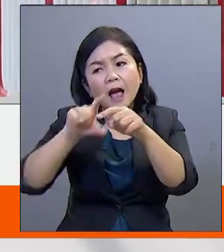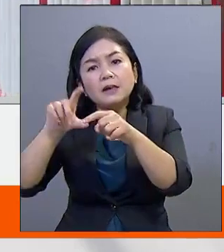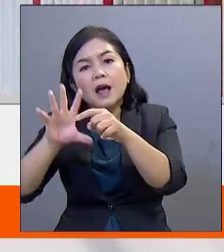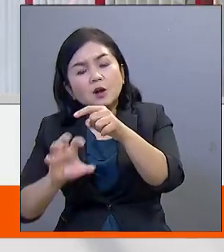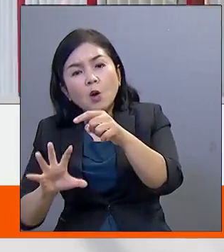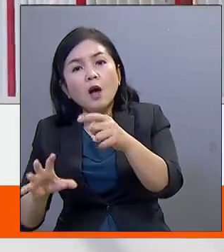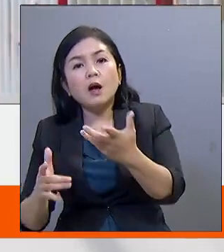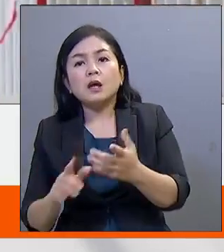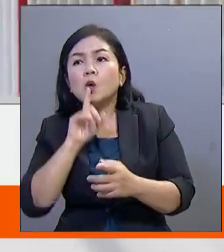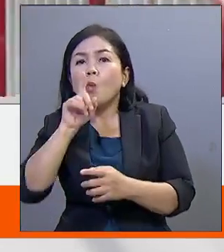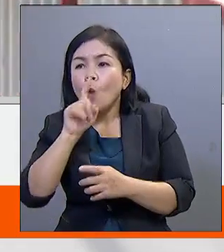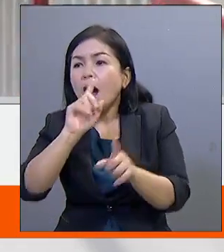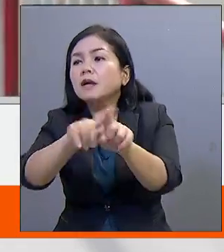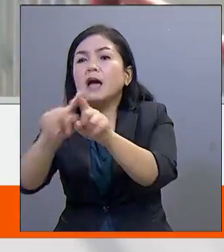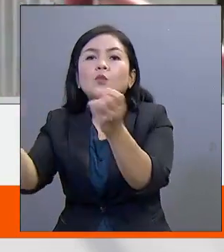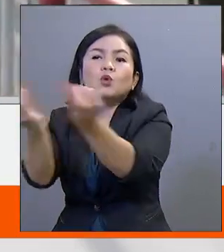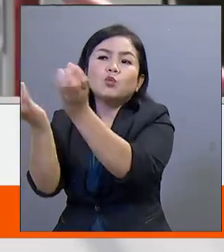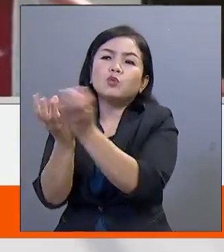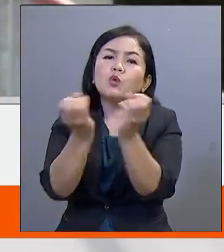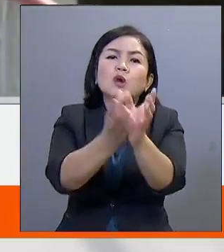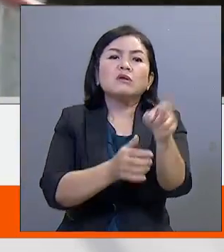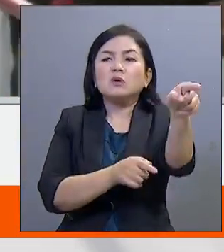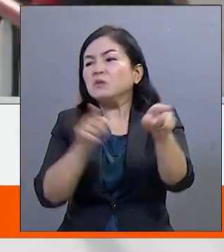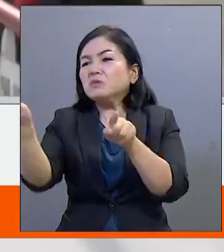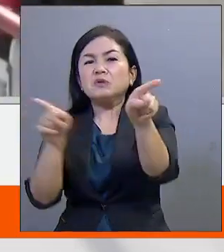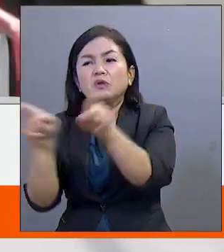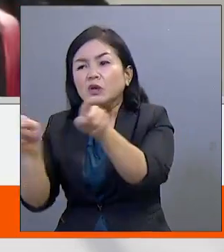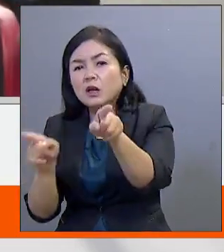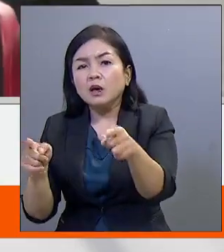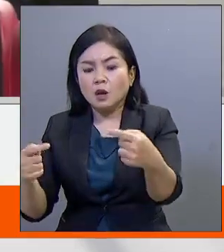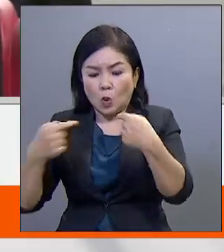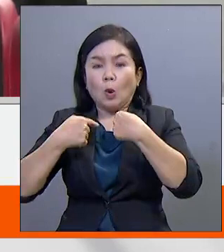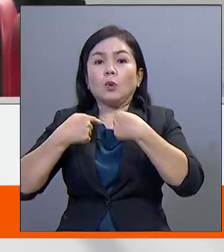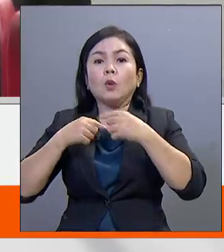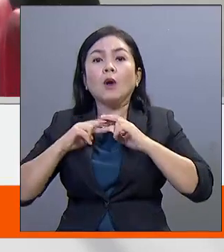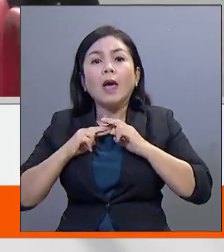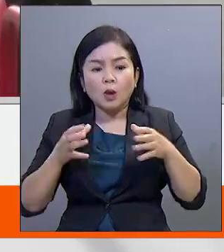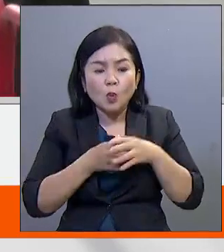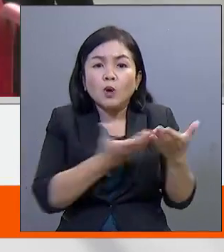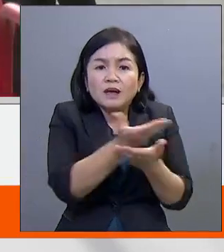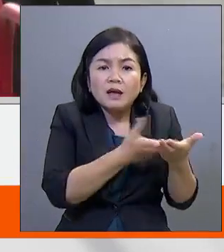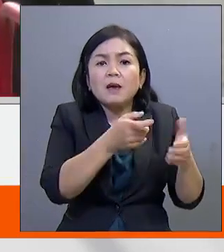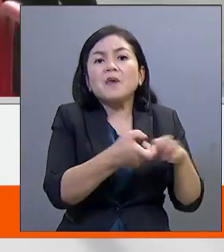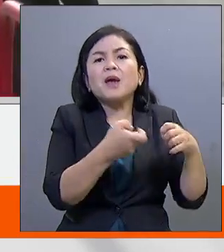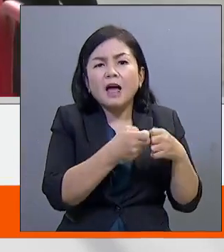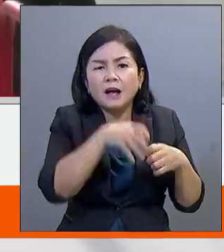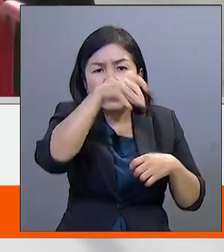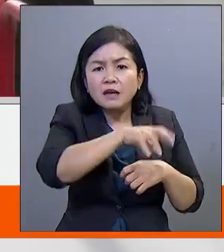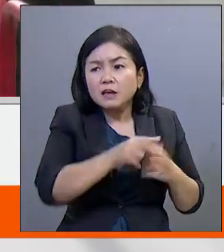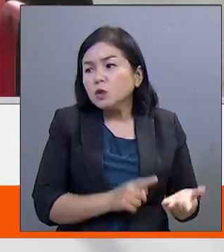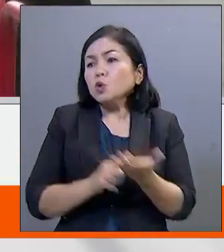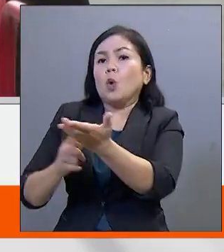และท่านก็โทษดินกว่อากาศฉัวาท่ไม่เคยโทษตัเองเลยวาพวกทานทำใหมปัหาตอนนี้ไปถามสารกันนอแล้ว